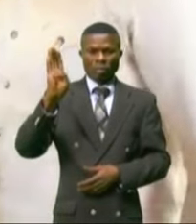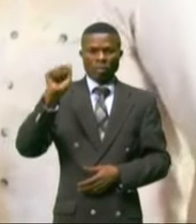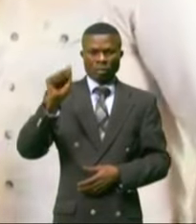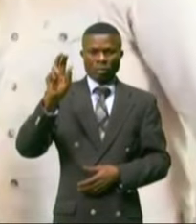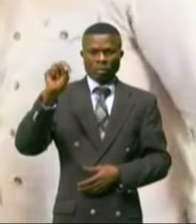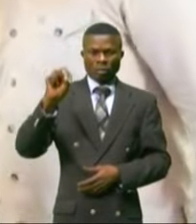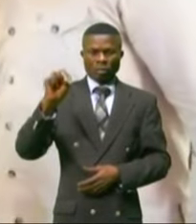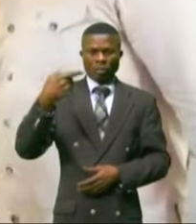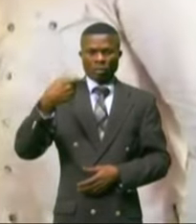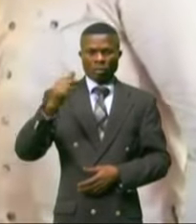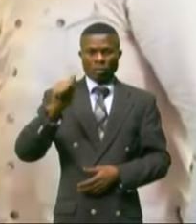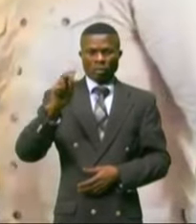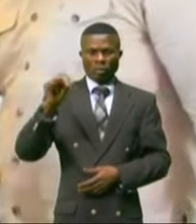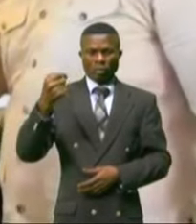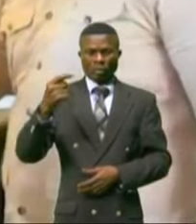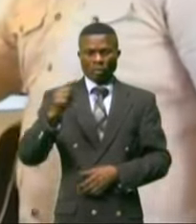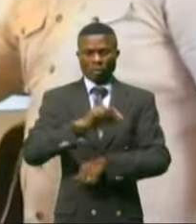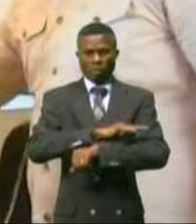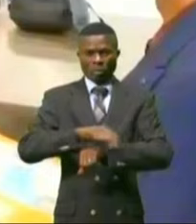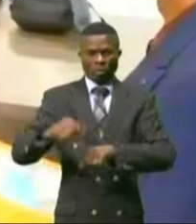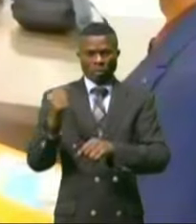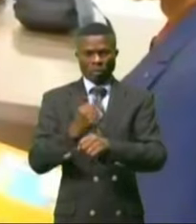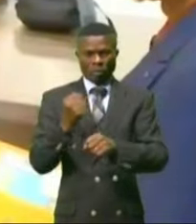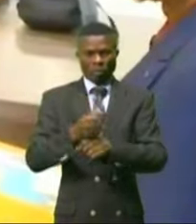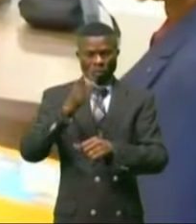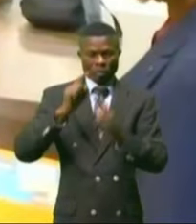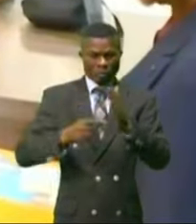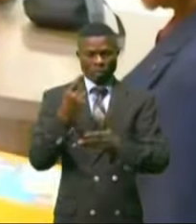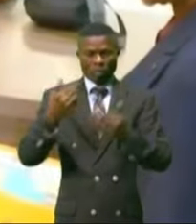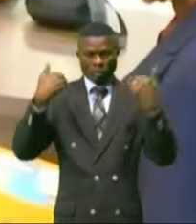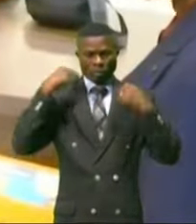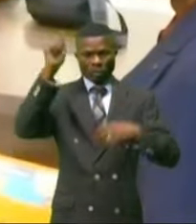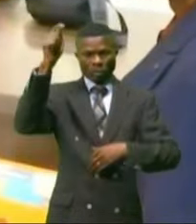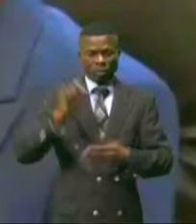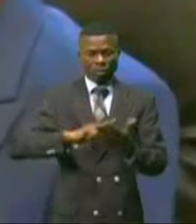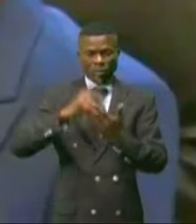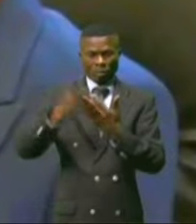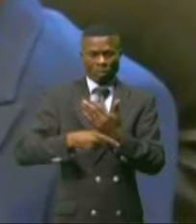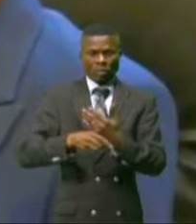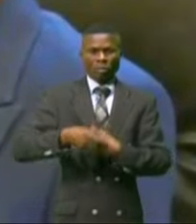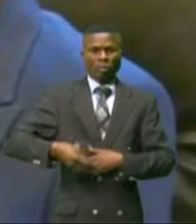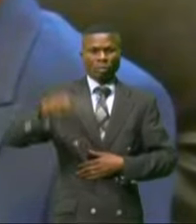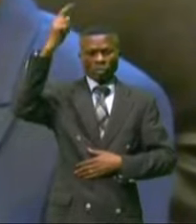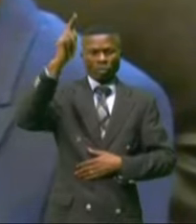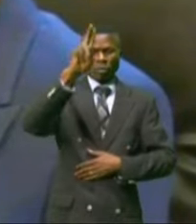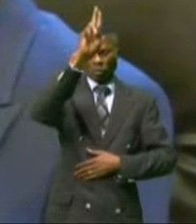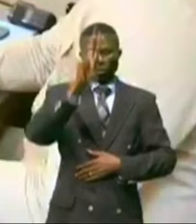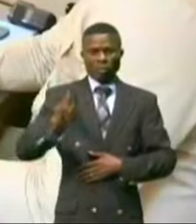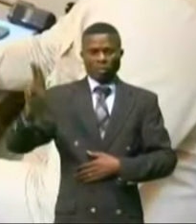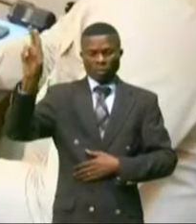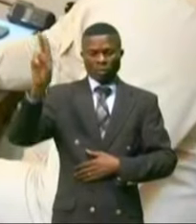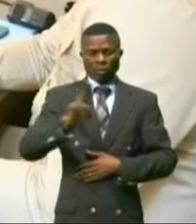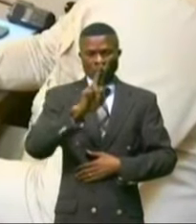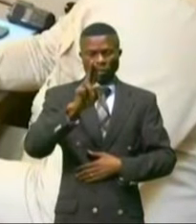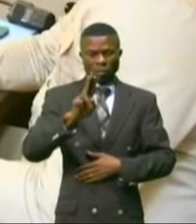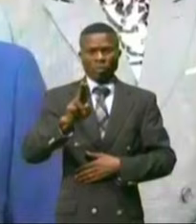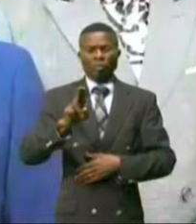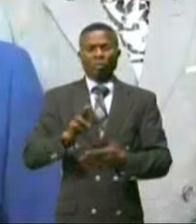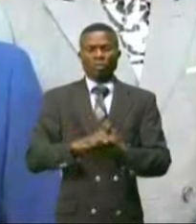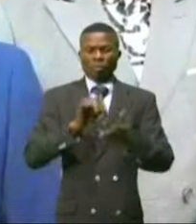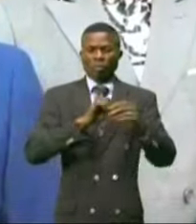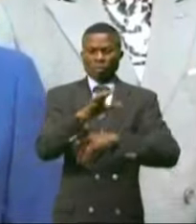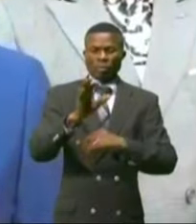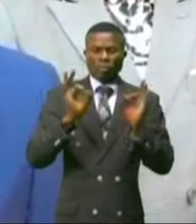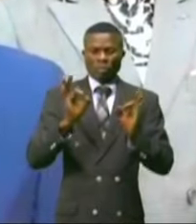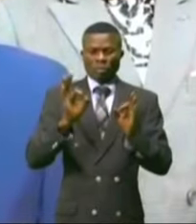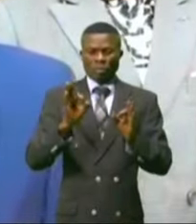travail, c'est d'abord ce tout nouveau et premier chef de division du plan du Haut-Tuélé, César Mbalehae, récemment affecté. Il a